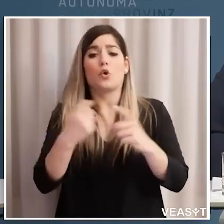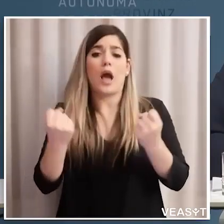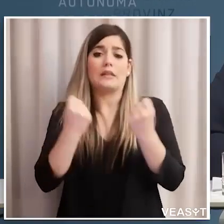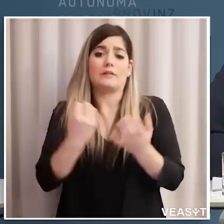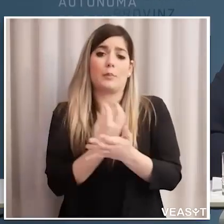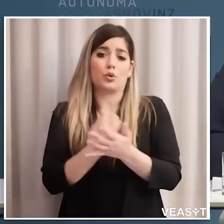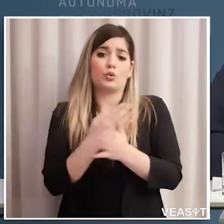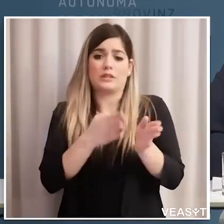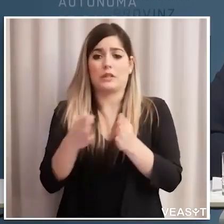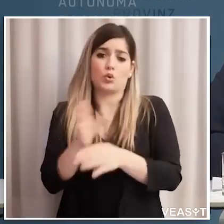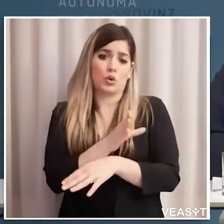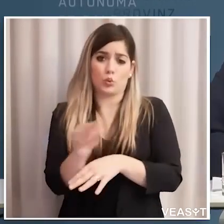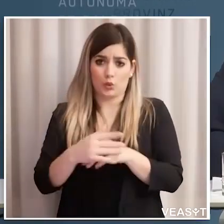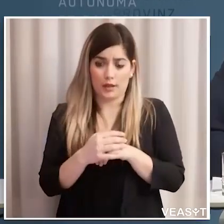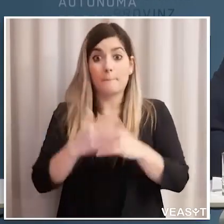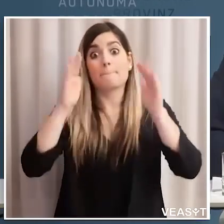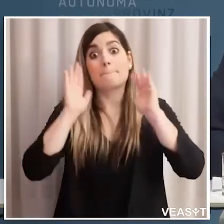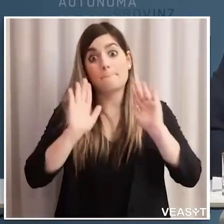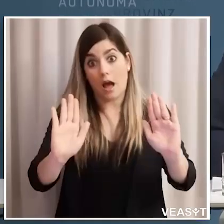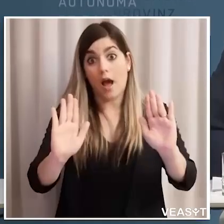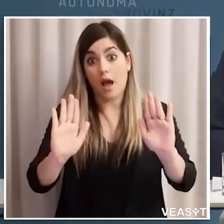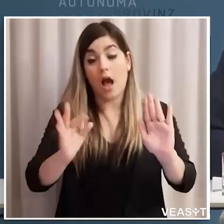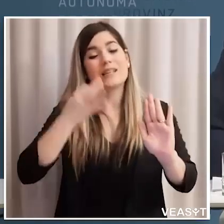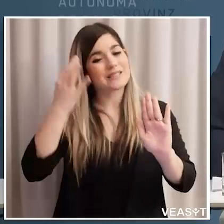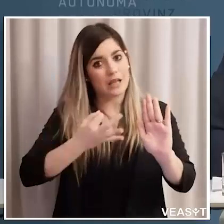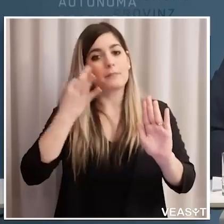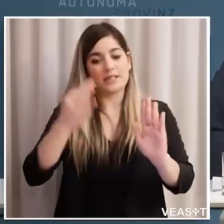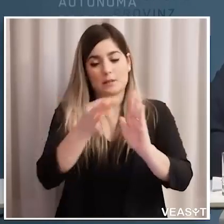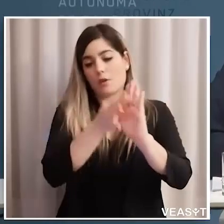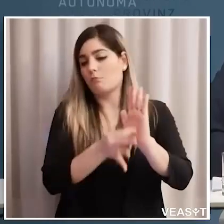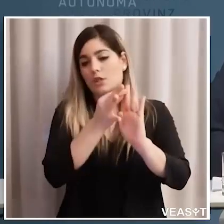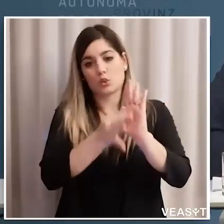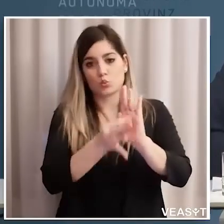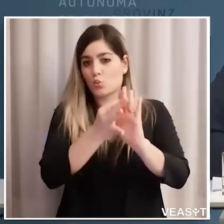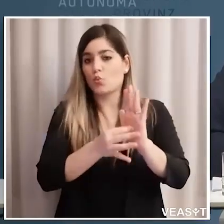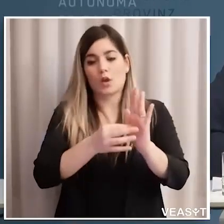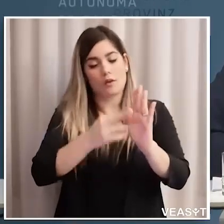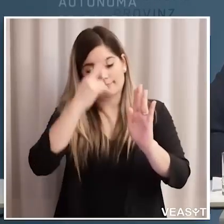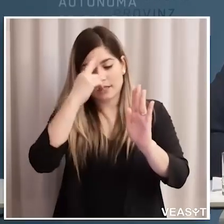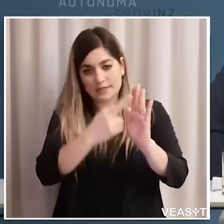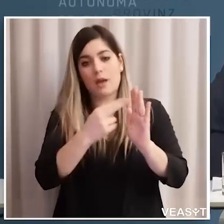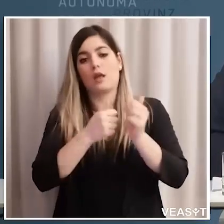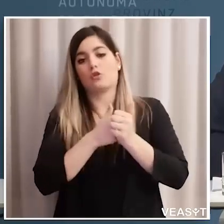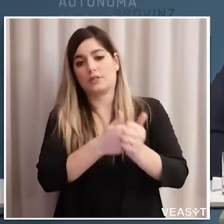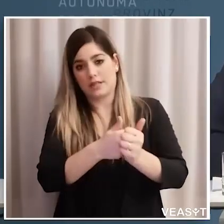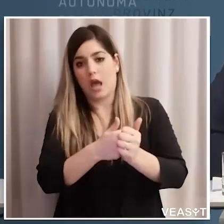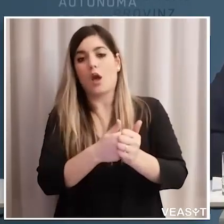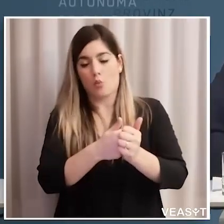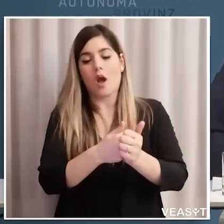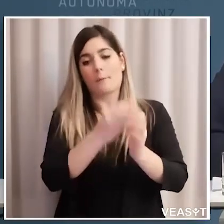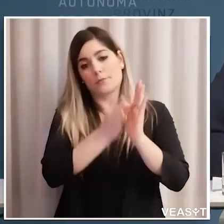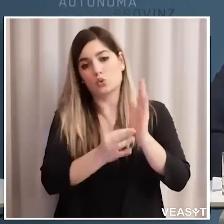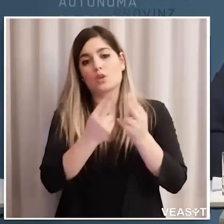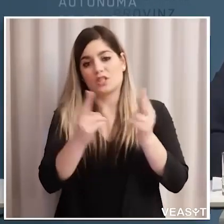attività produttive di tutti i settori, ovviamente sempre con l'osservanza di tutte le misure di sicurezza